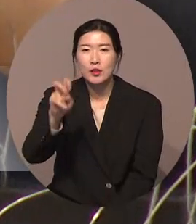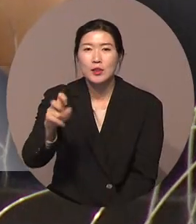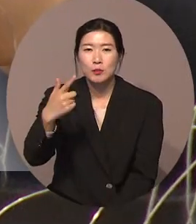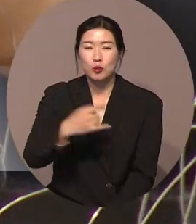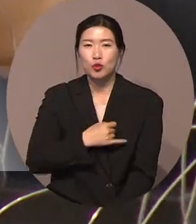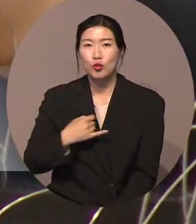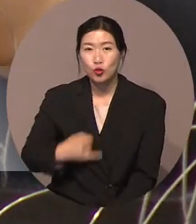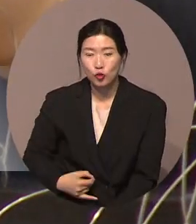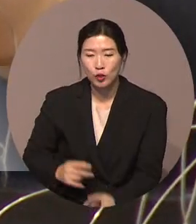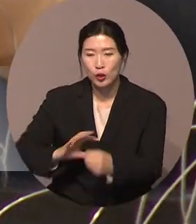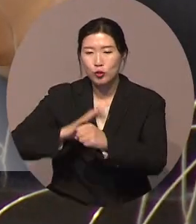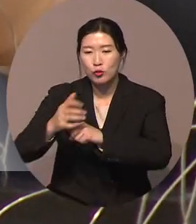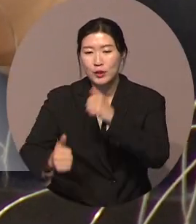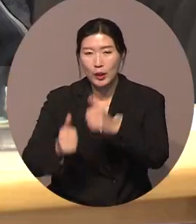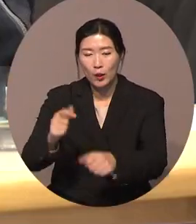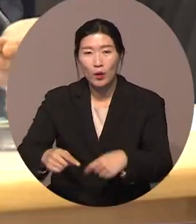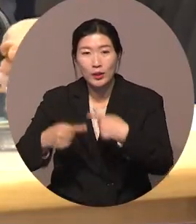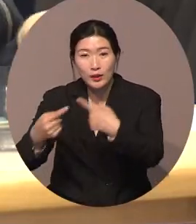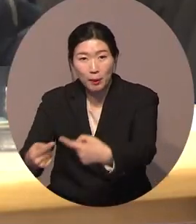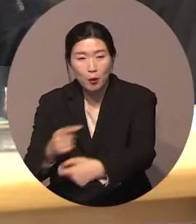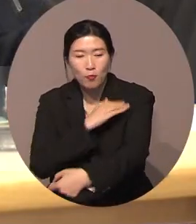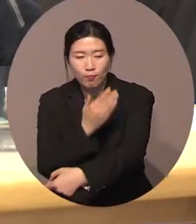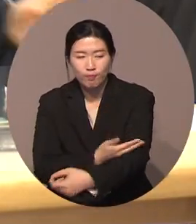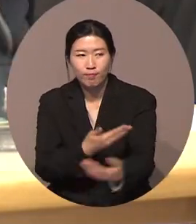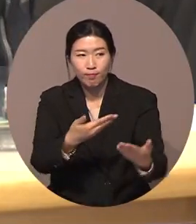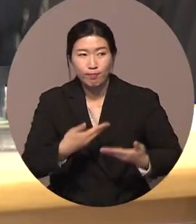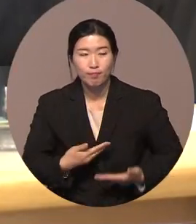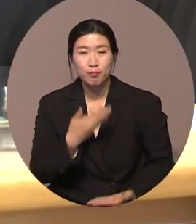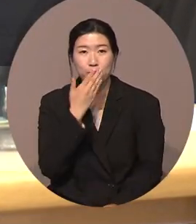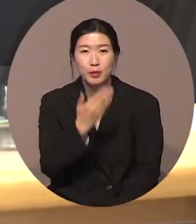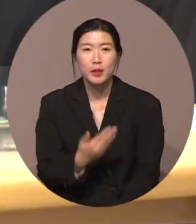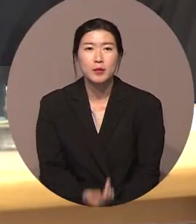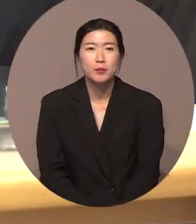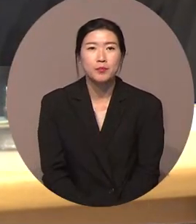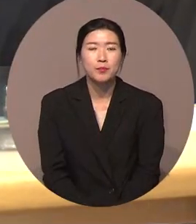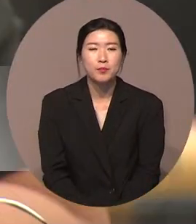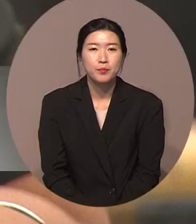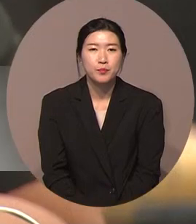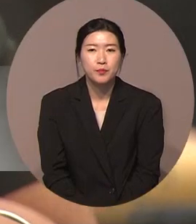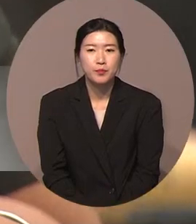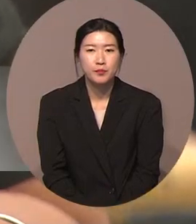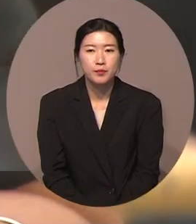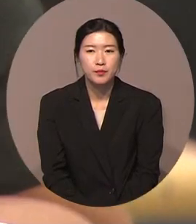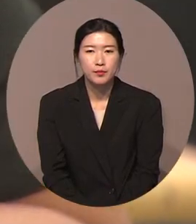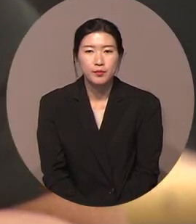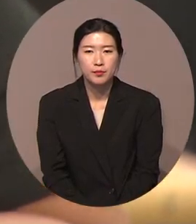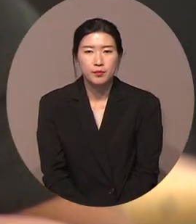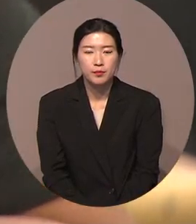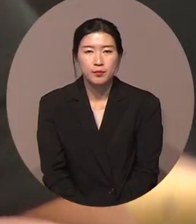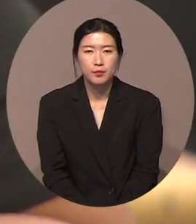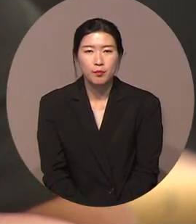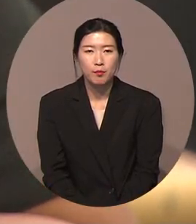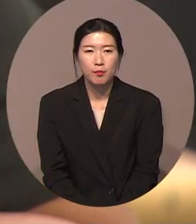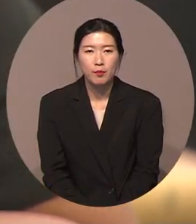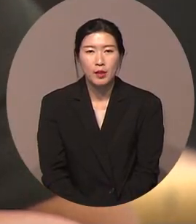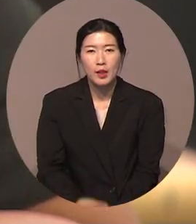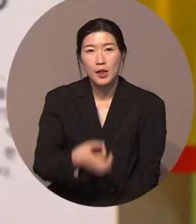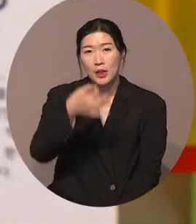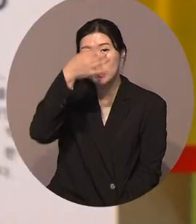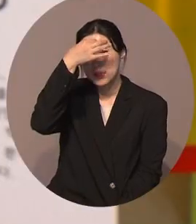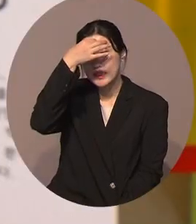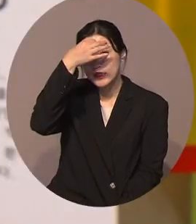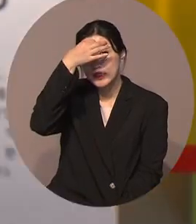중국 상하이에서 열리는 국제기능올림픽대회 국가대표 선발전 출전 자격이 주어집니다. 기술인재는